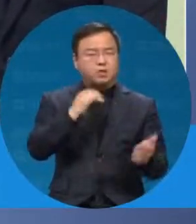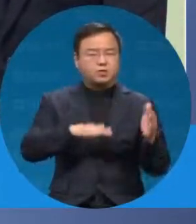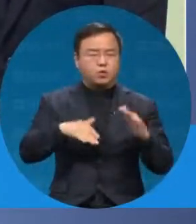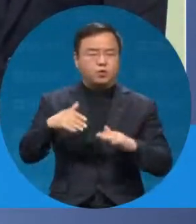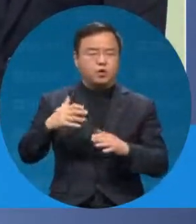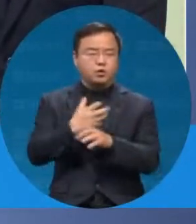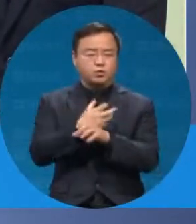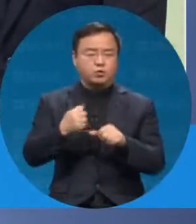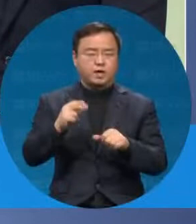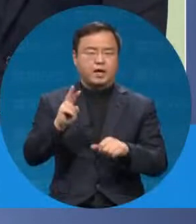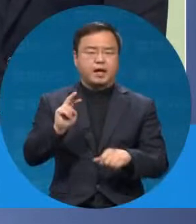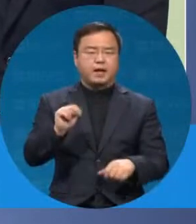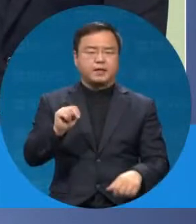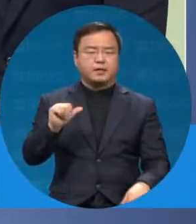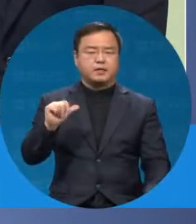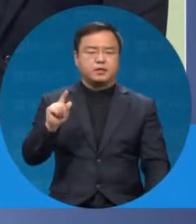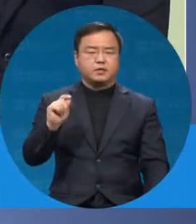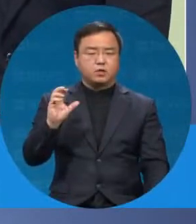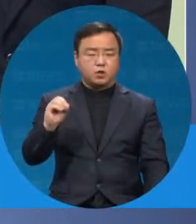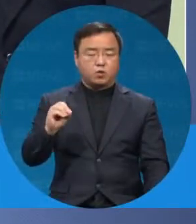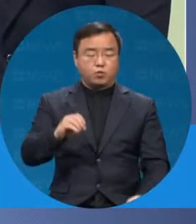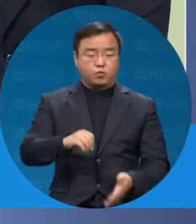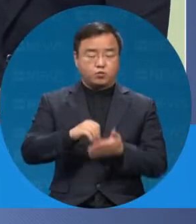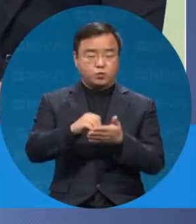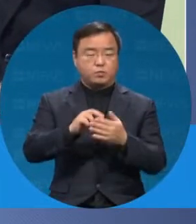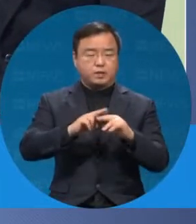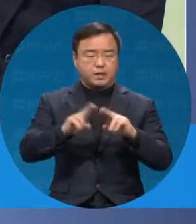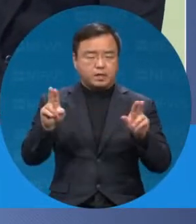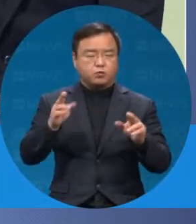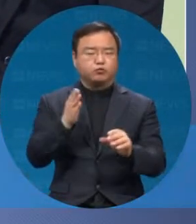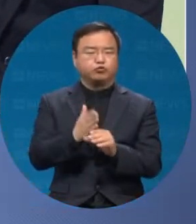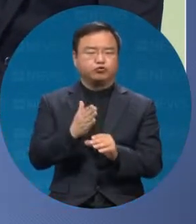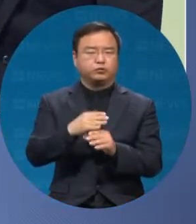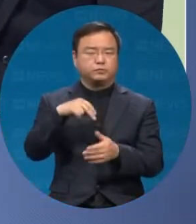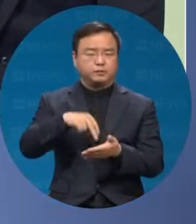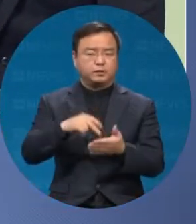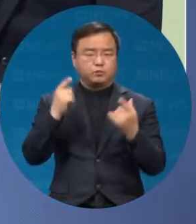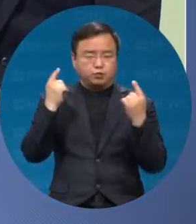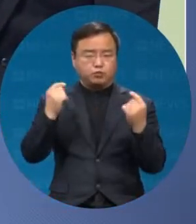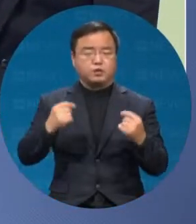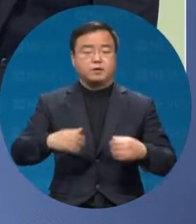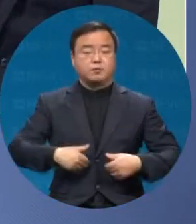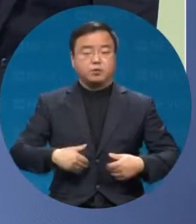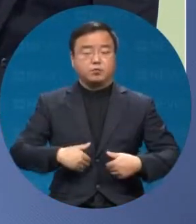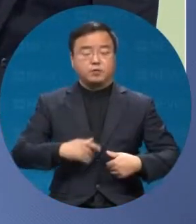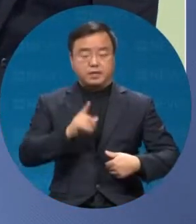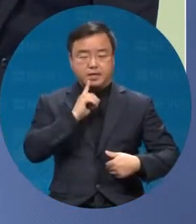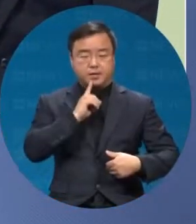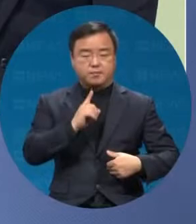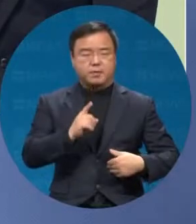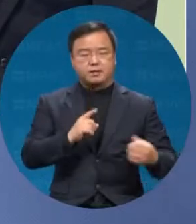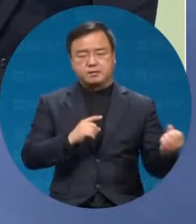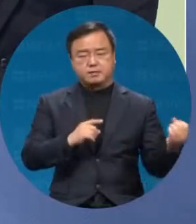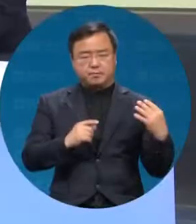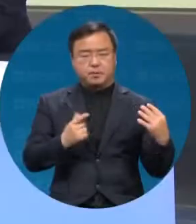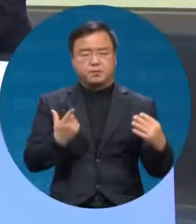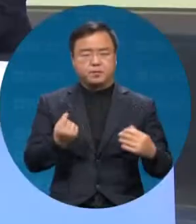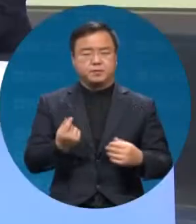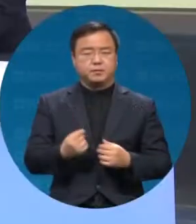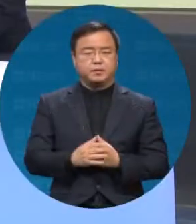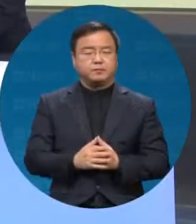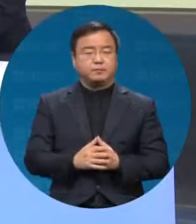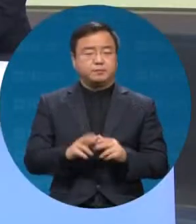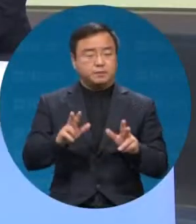중립국 상태를 유지하는 것이 사태에 해결책이 될 거라고 말한 것을 다시 한번 강조한 것으로 보입니다 예 그